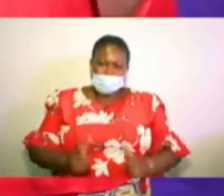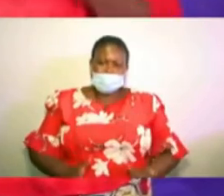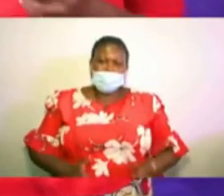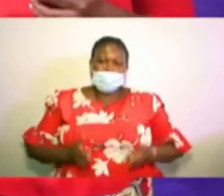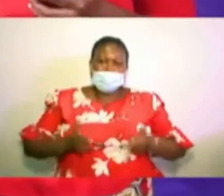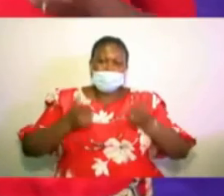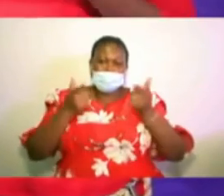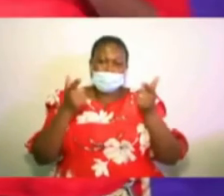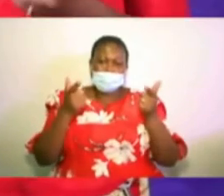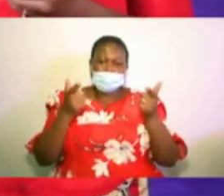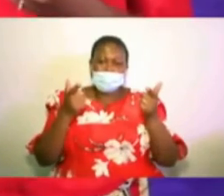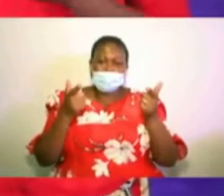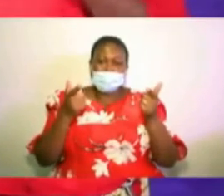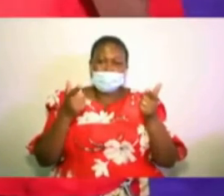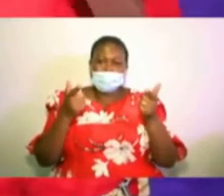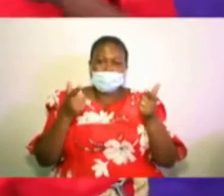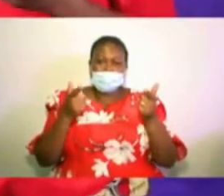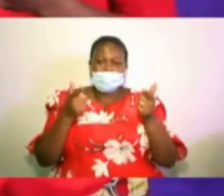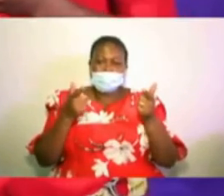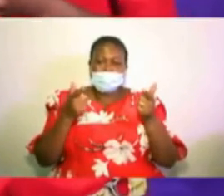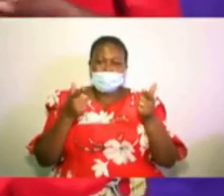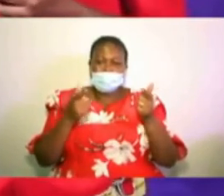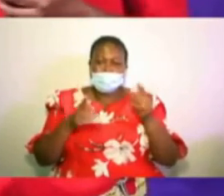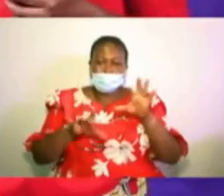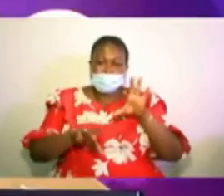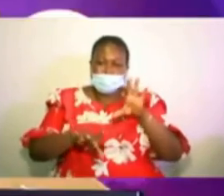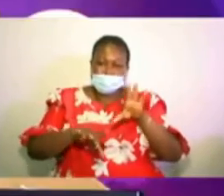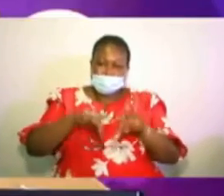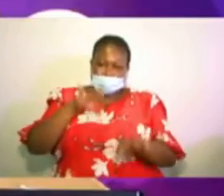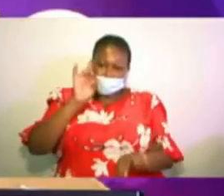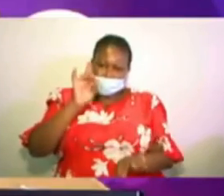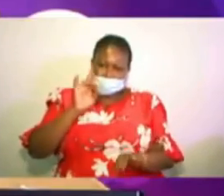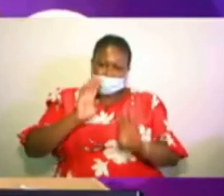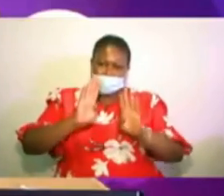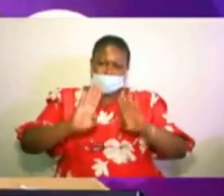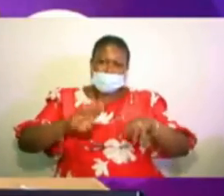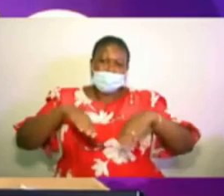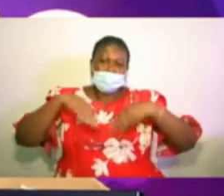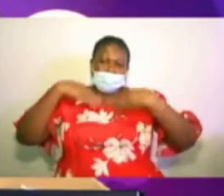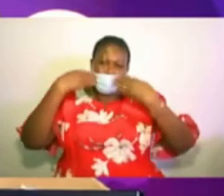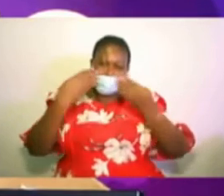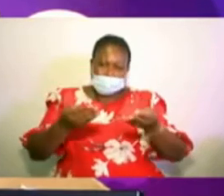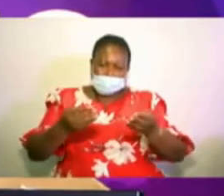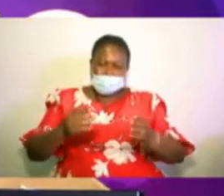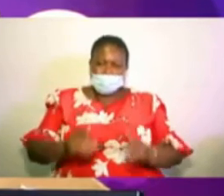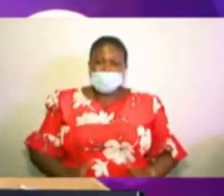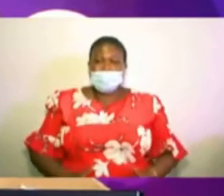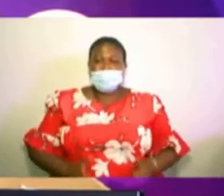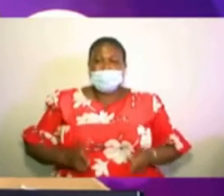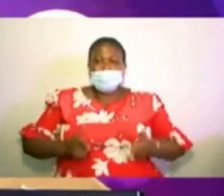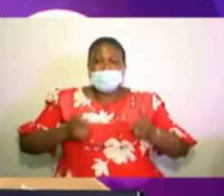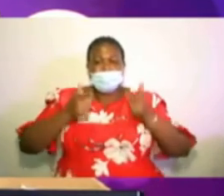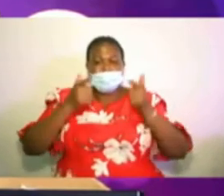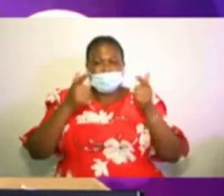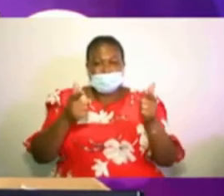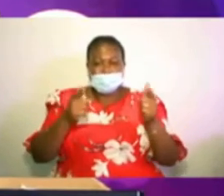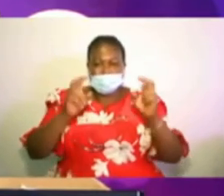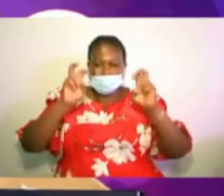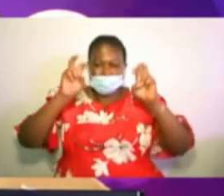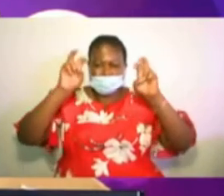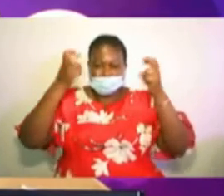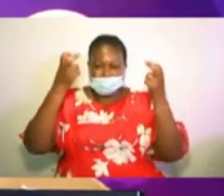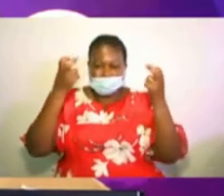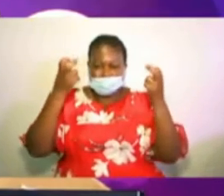c'est l'esprit qui vivifie. The spirit gives life. L'esprit